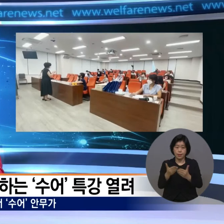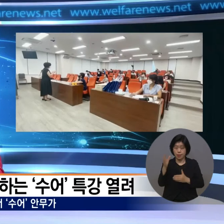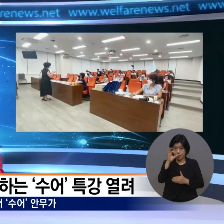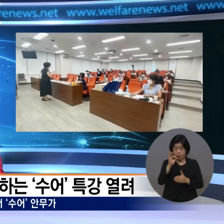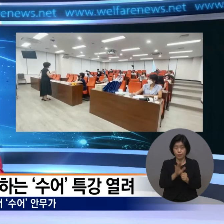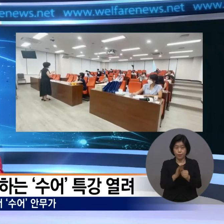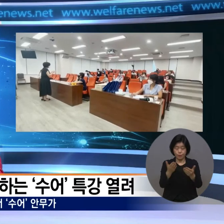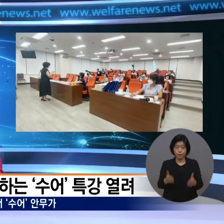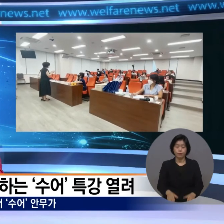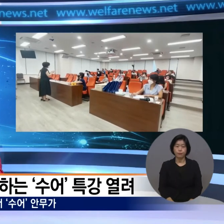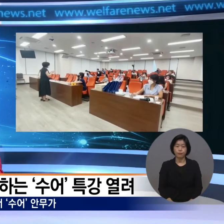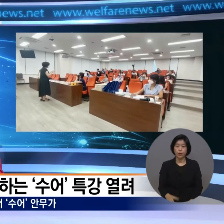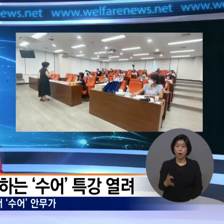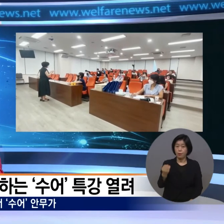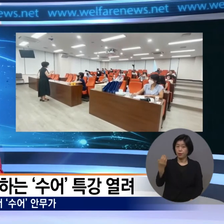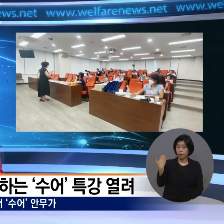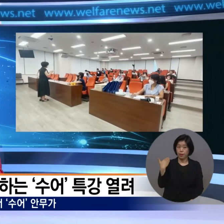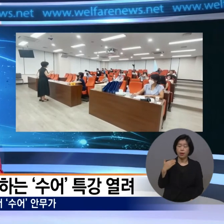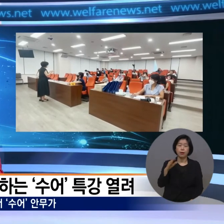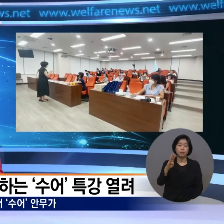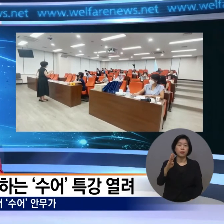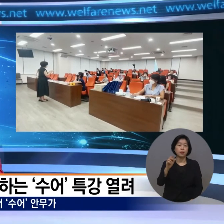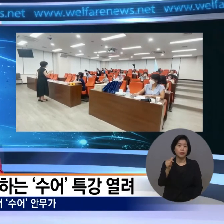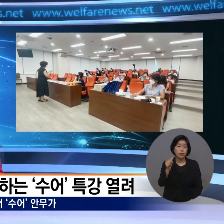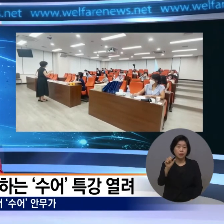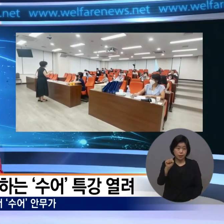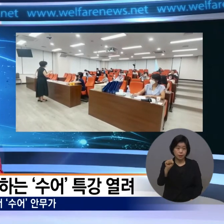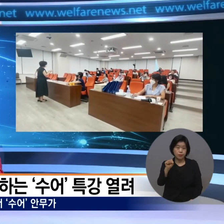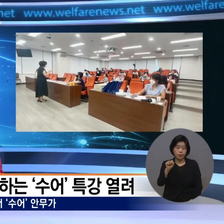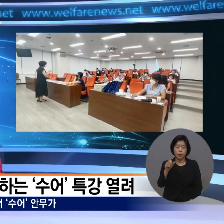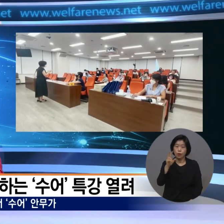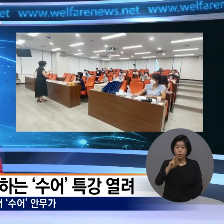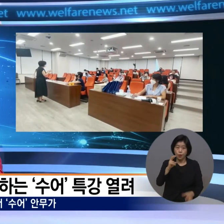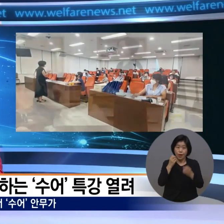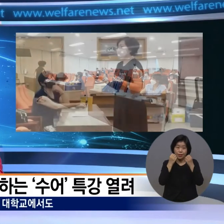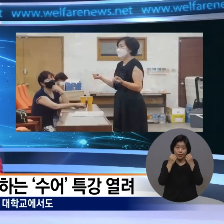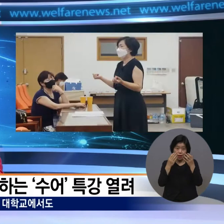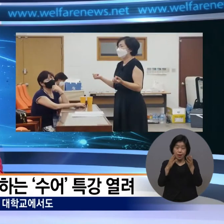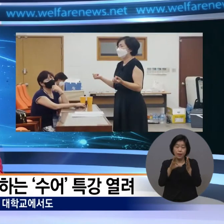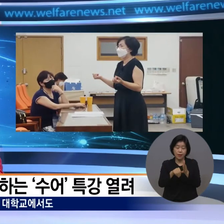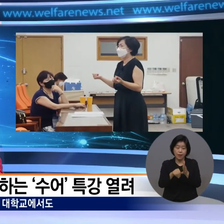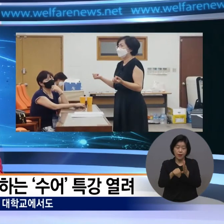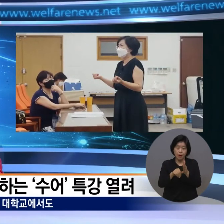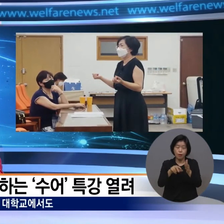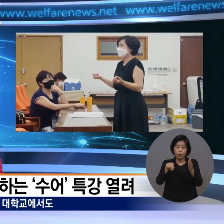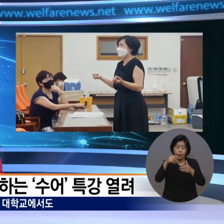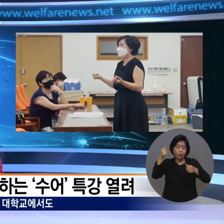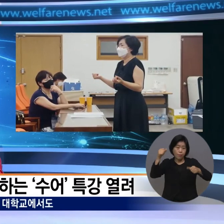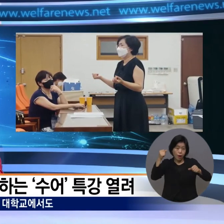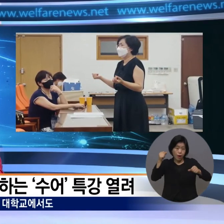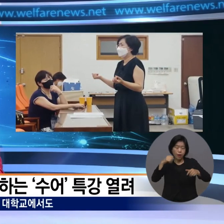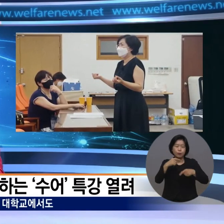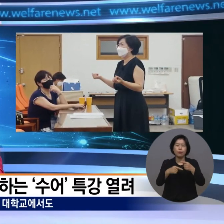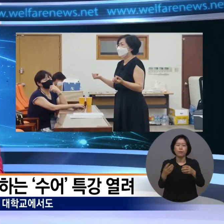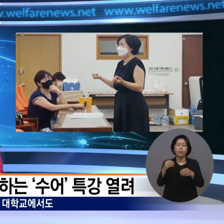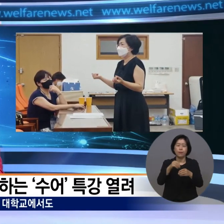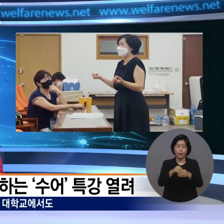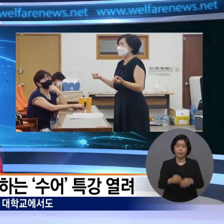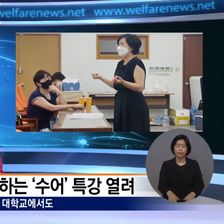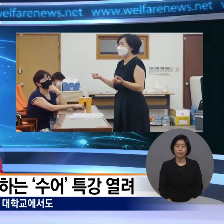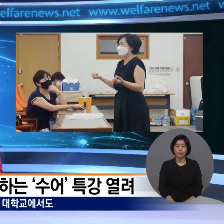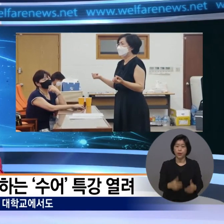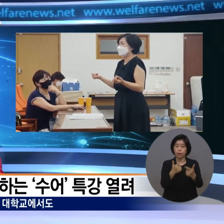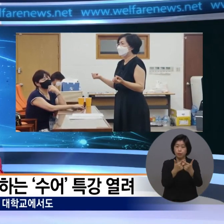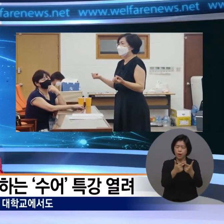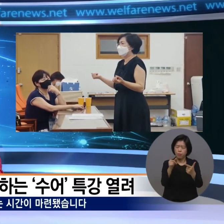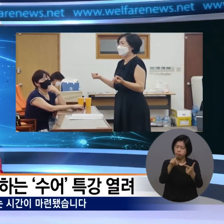얼마 전 BTS의 퍼미션 투 댄스 신곡에서 수어 안무가 세계적으로 큰 이슈가 됐었죠. 부산의